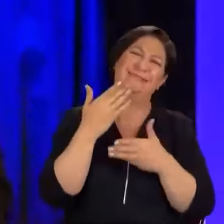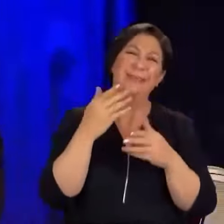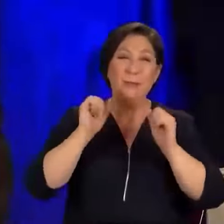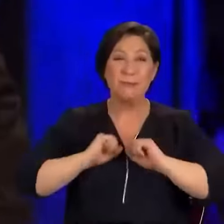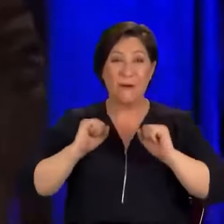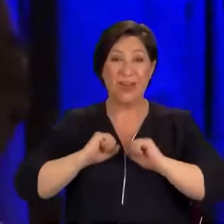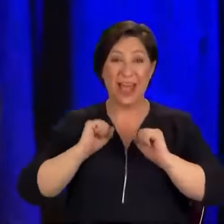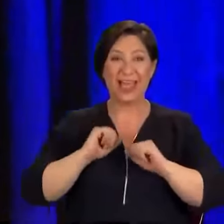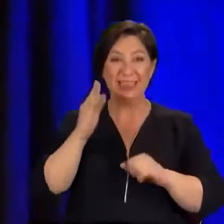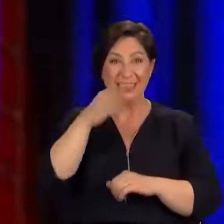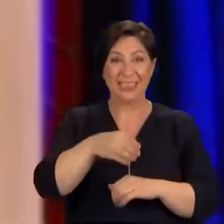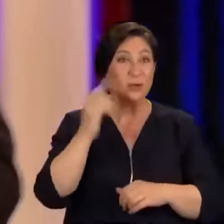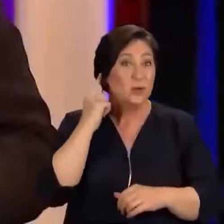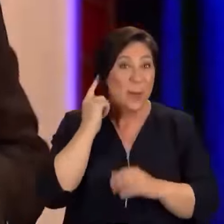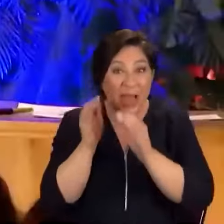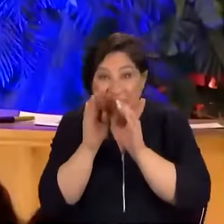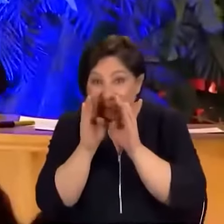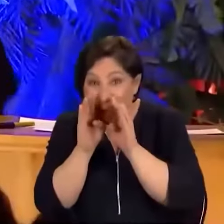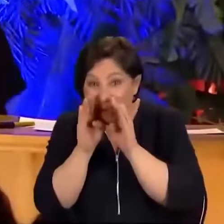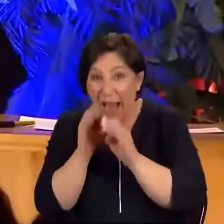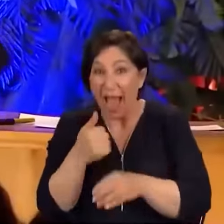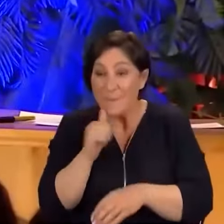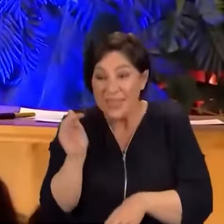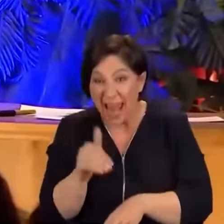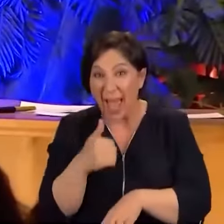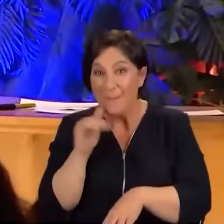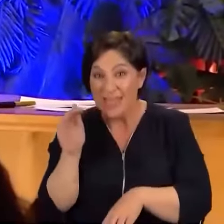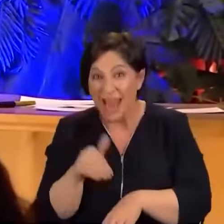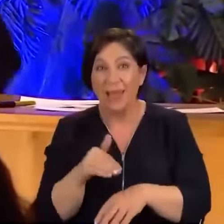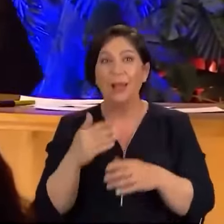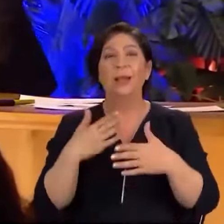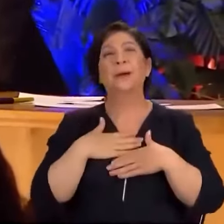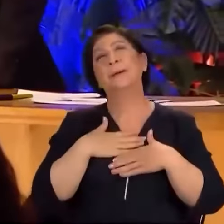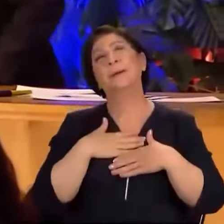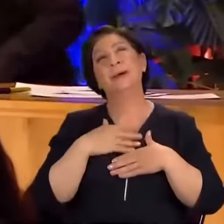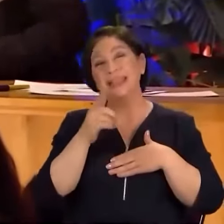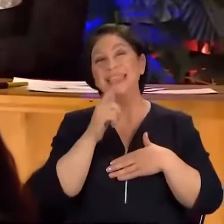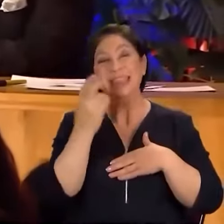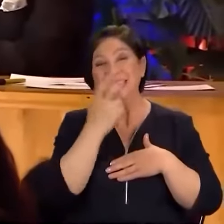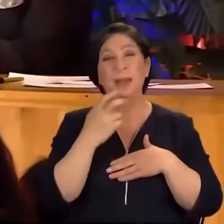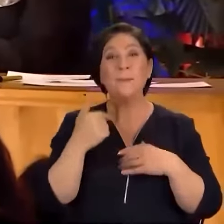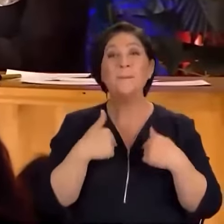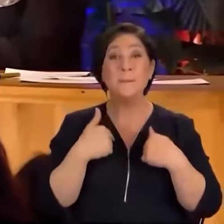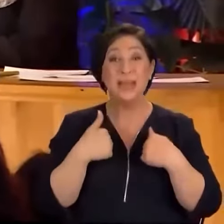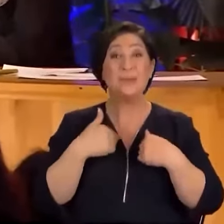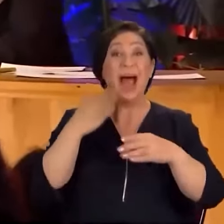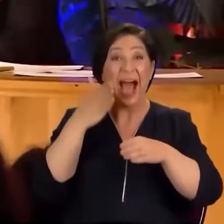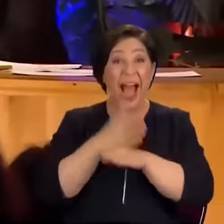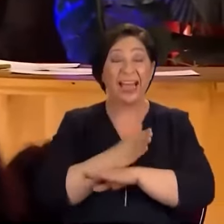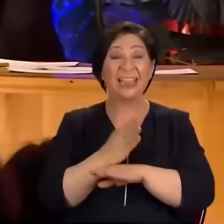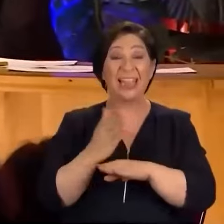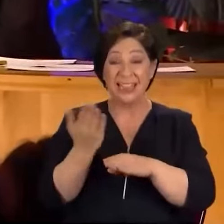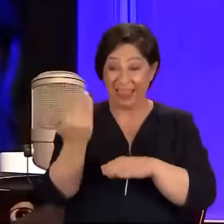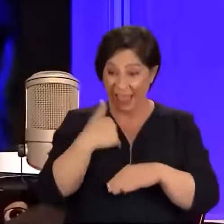prova yapıyorlardı. Gelip böyle kulağıma yani abi gel falan böyle kulağıma dinletti ve benim hakikaten